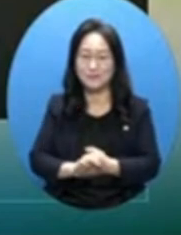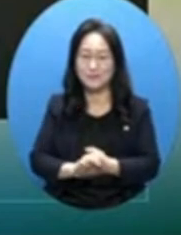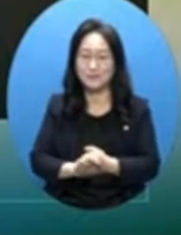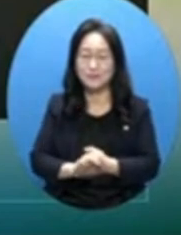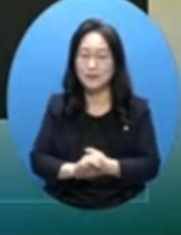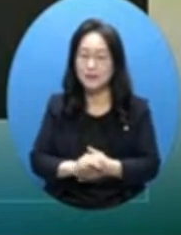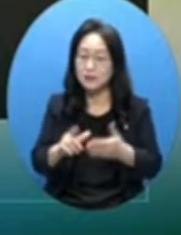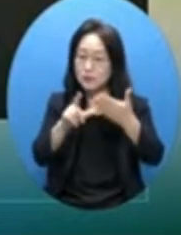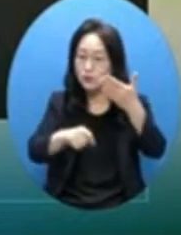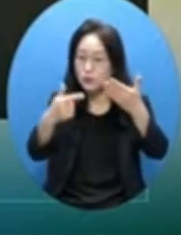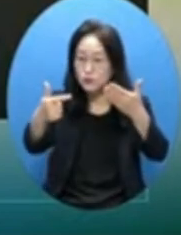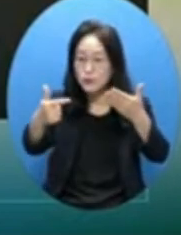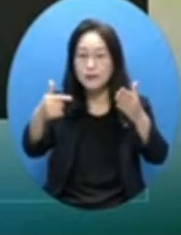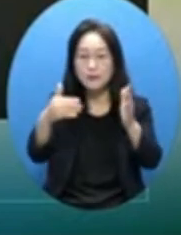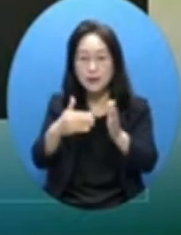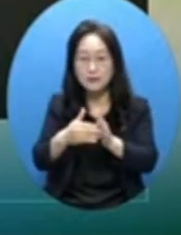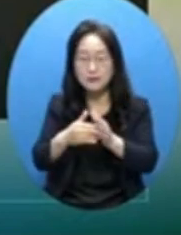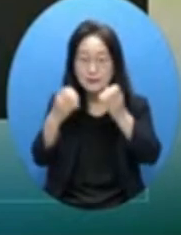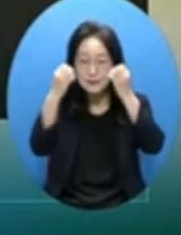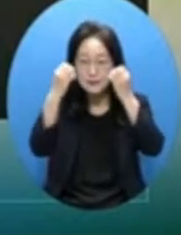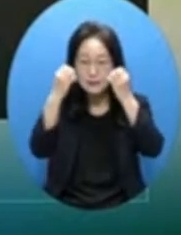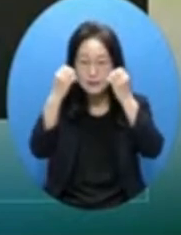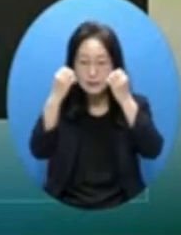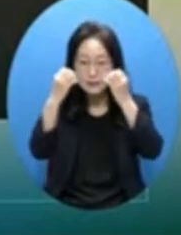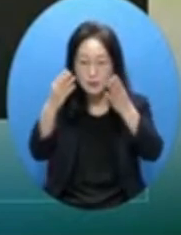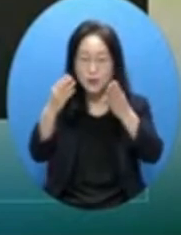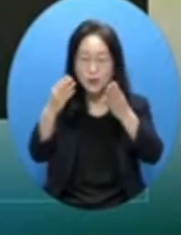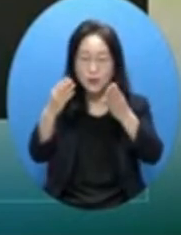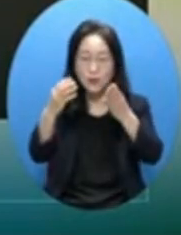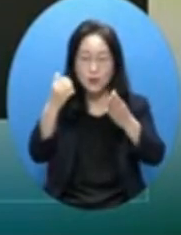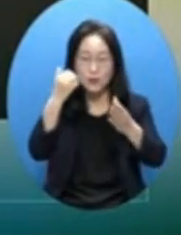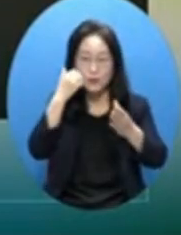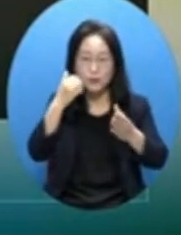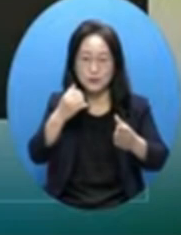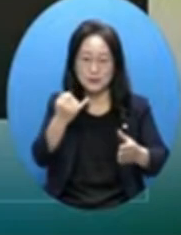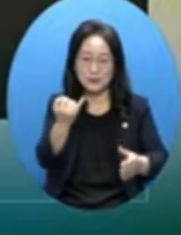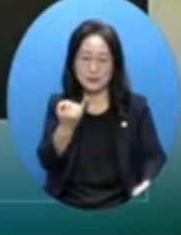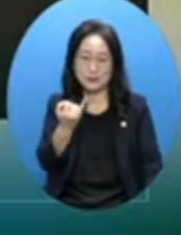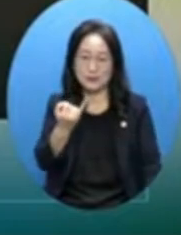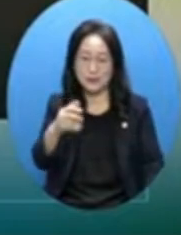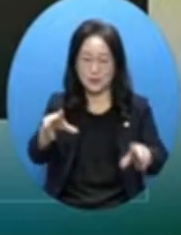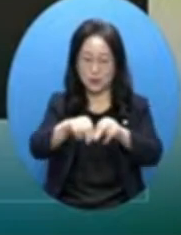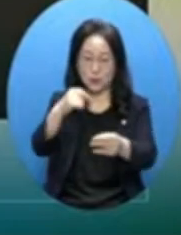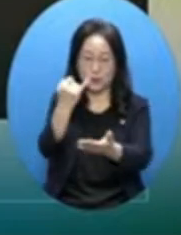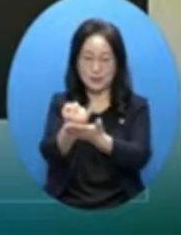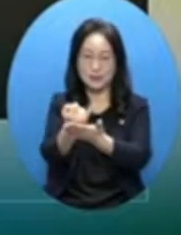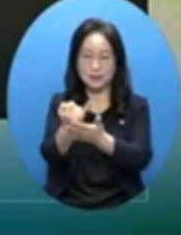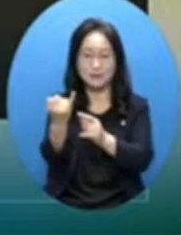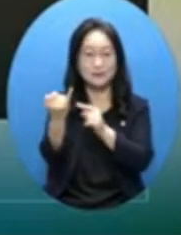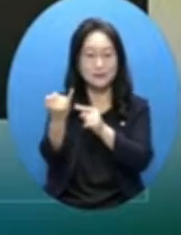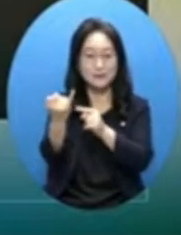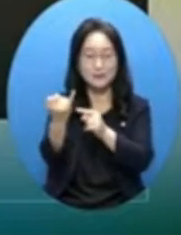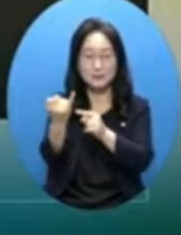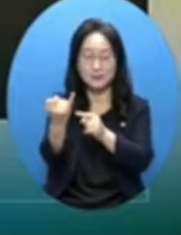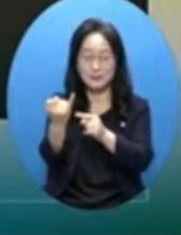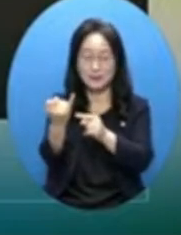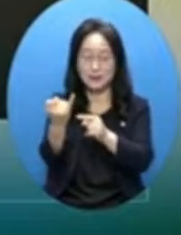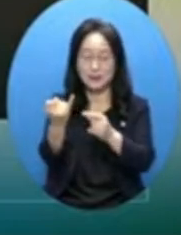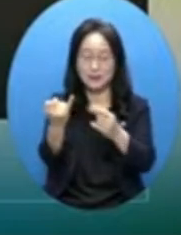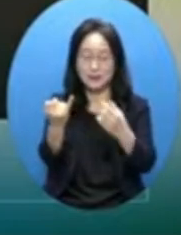9월 6일까지 그 신임 리즈 트러스 총리를 임명을